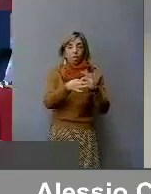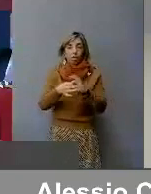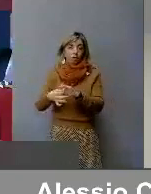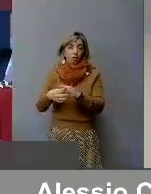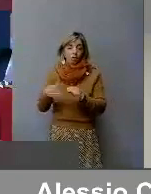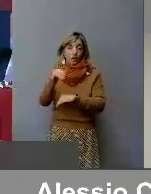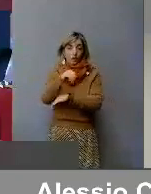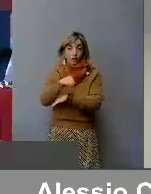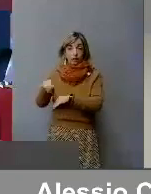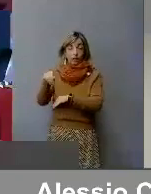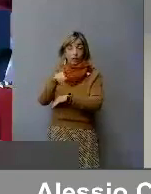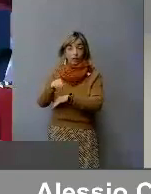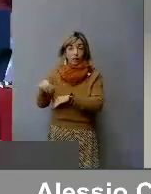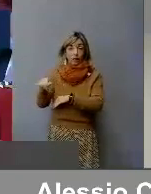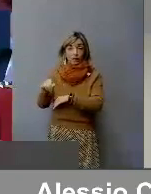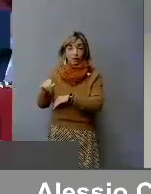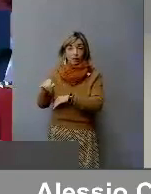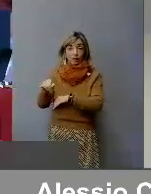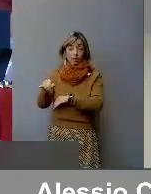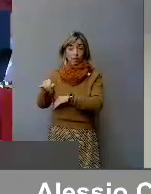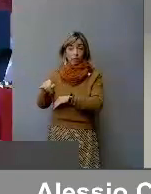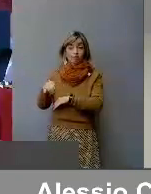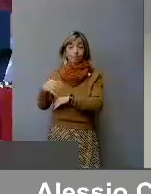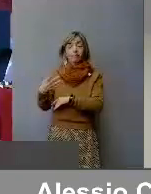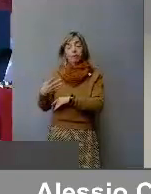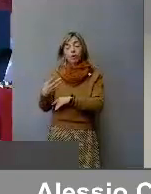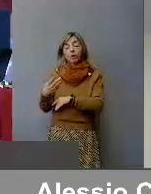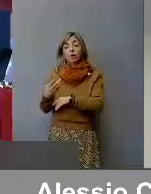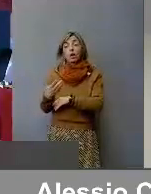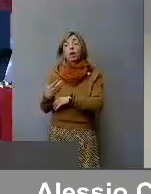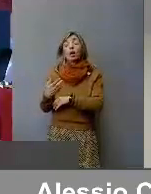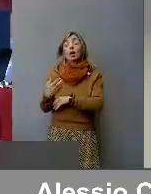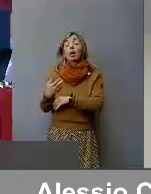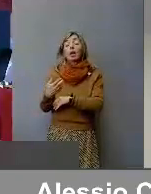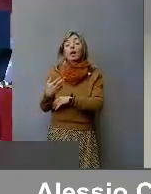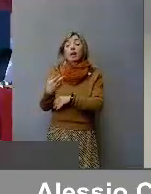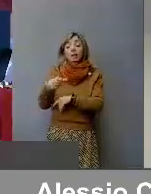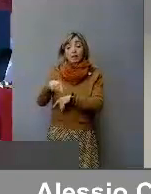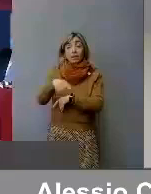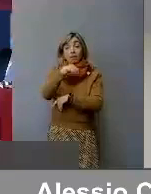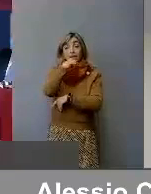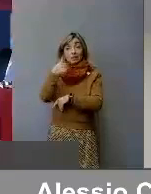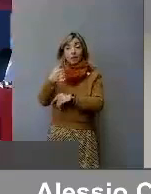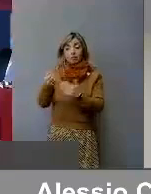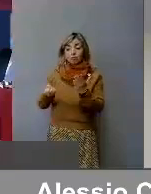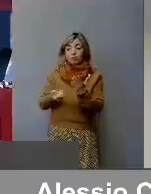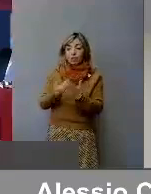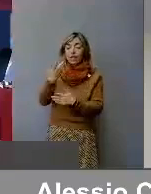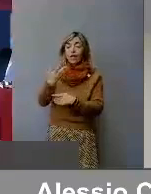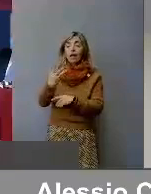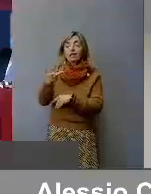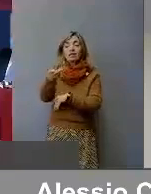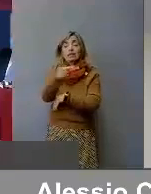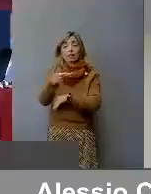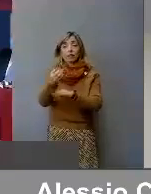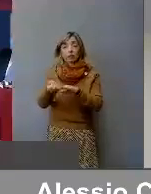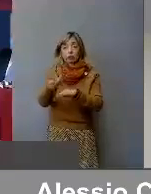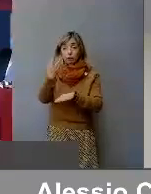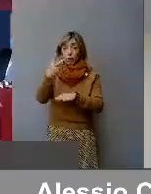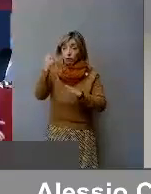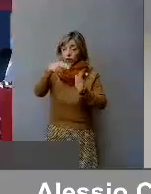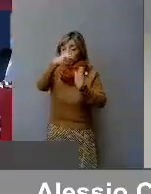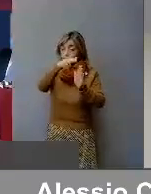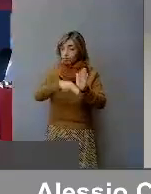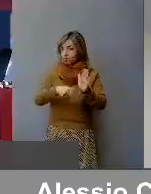sottovalutazione di quella che la necessità invece di creare nuovi servizi che non sono elencati magari qui oppure di ripristinare alcuni che sono